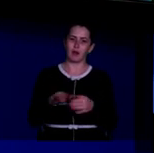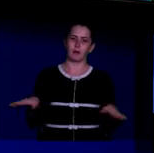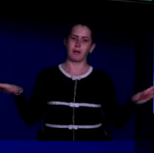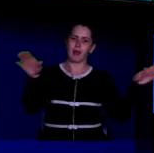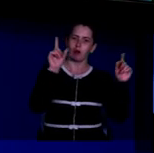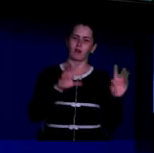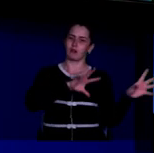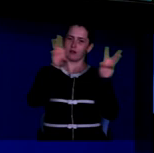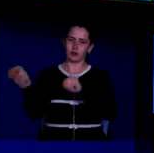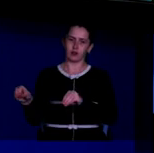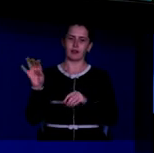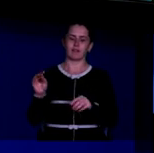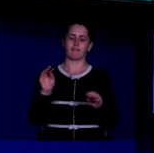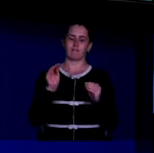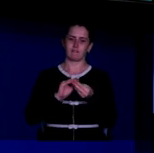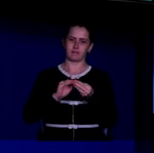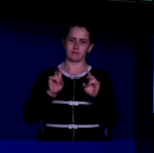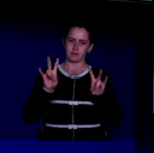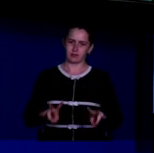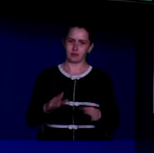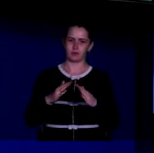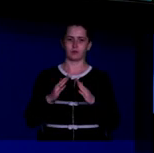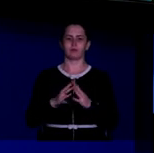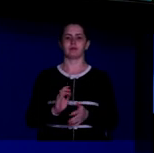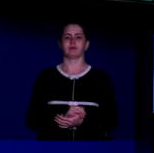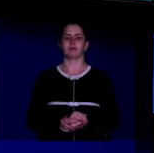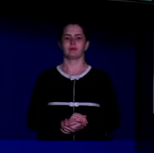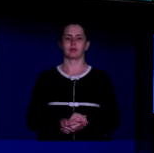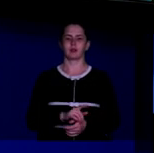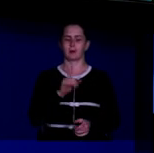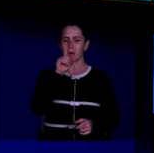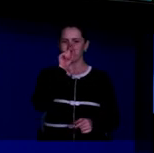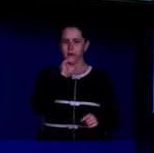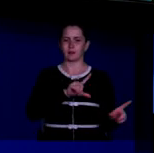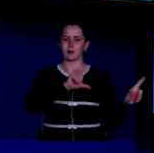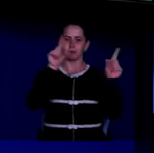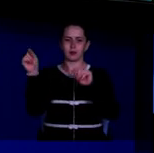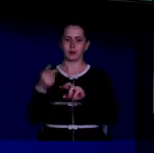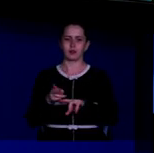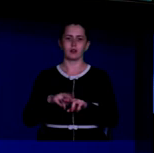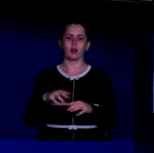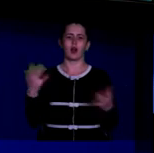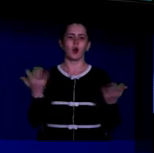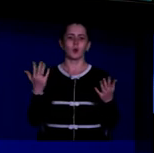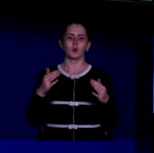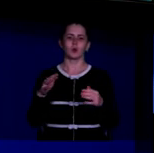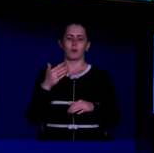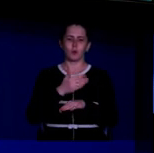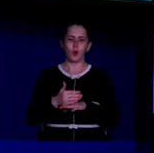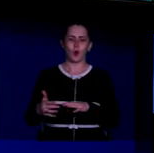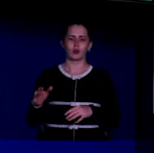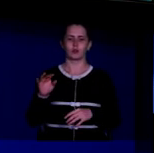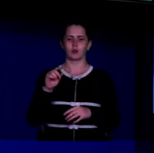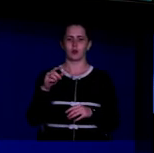перелетные и оседлые. Перелетные птицы – это те птицы, которые не находят, ребята, поздней осенью